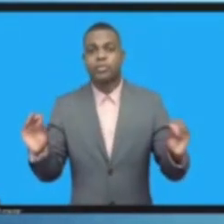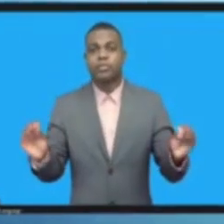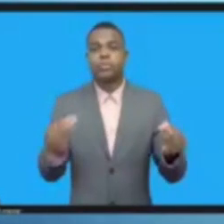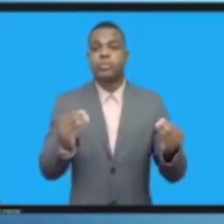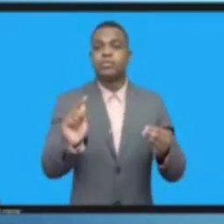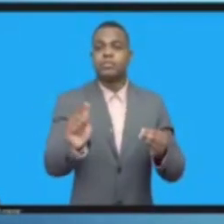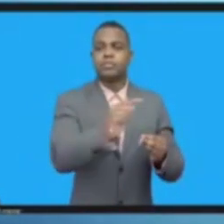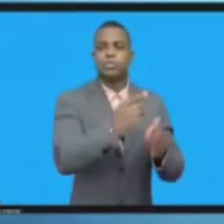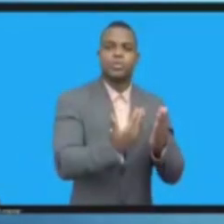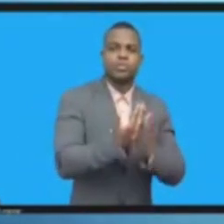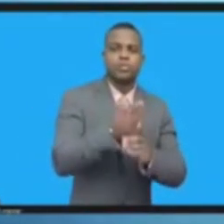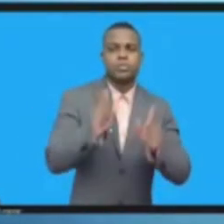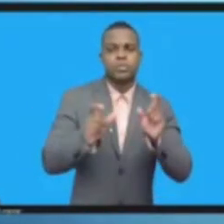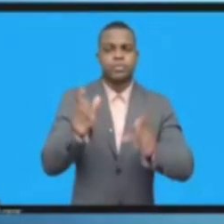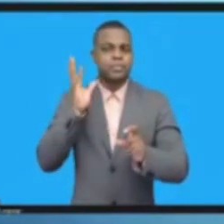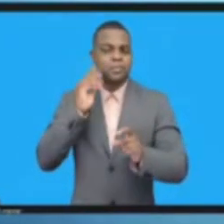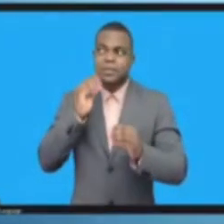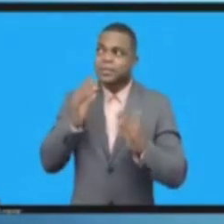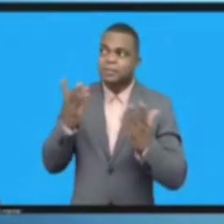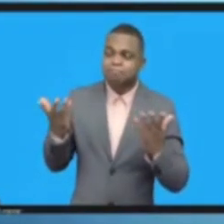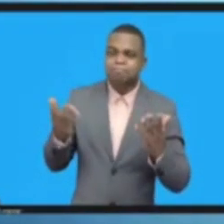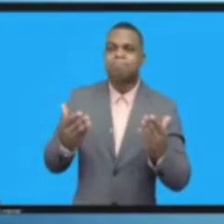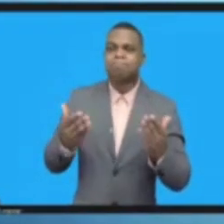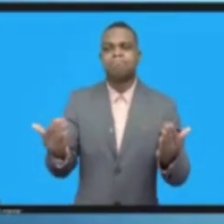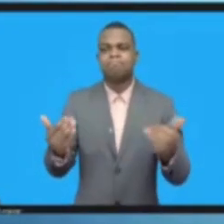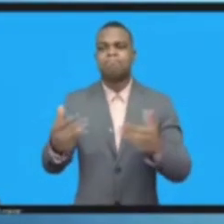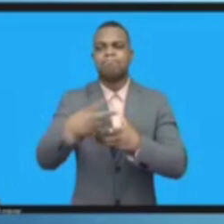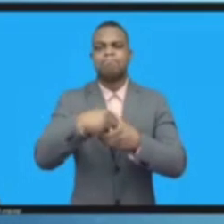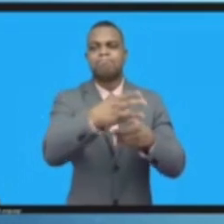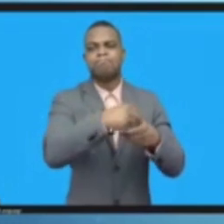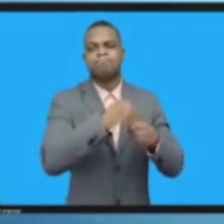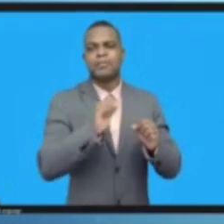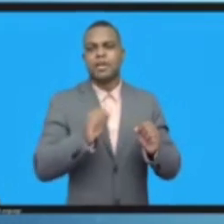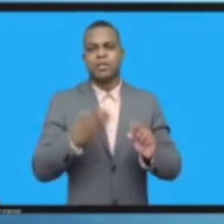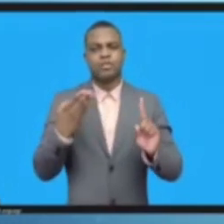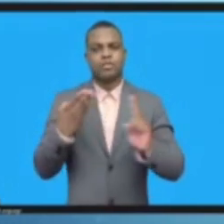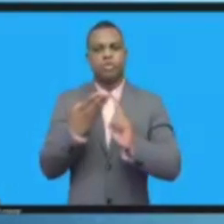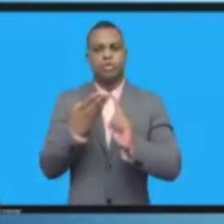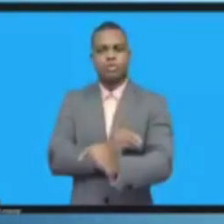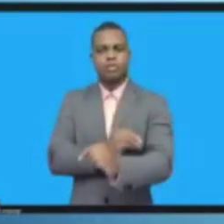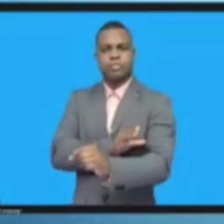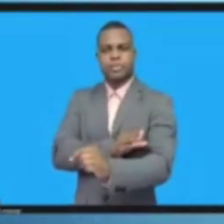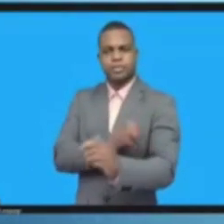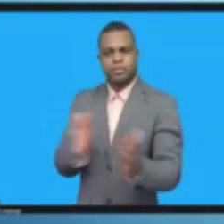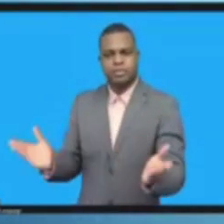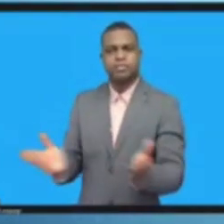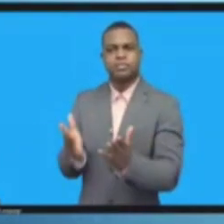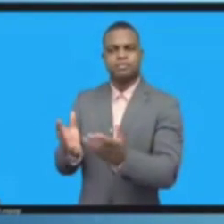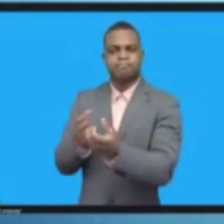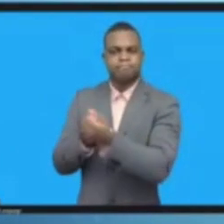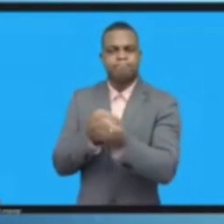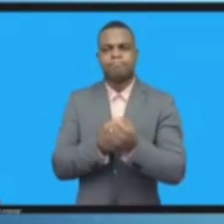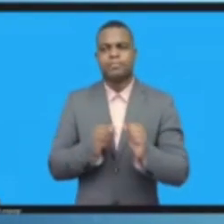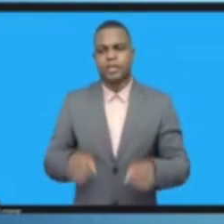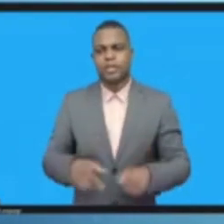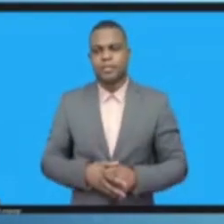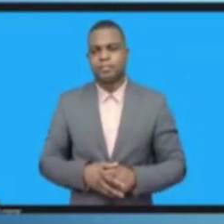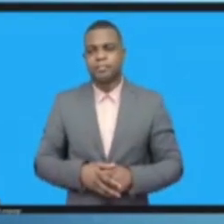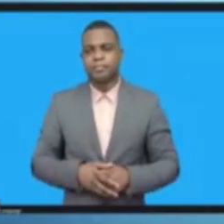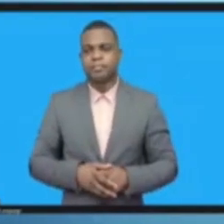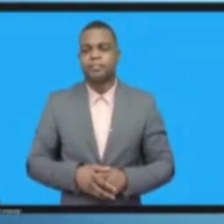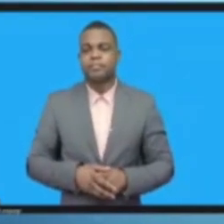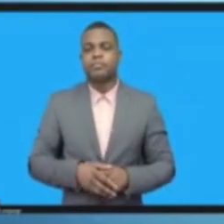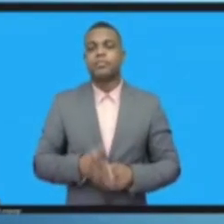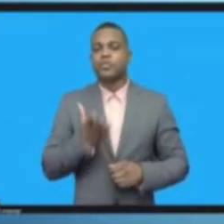cet effort et créer un espace pour que les jeunes puissent entamer un dialogue avec les questions qui intéressent les jeunes et